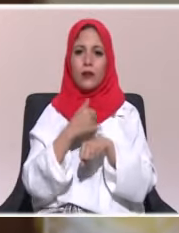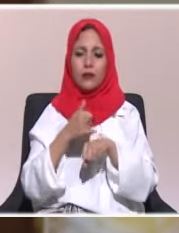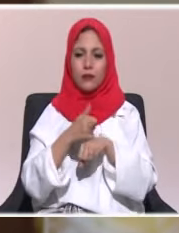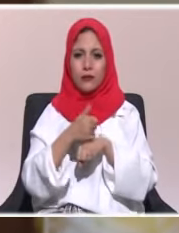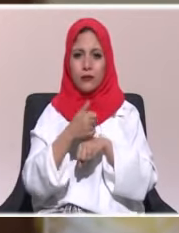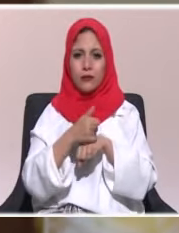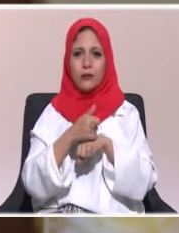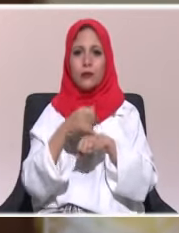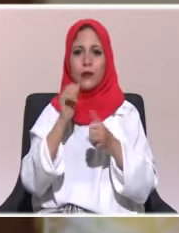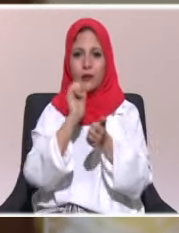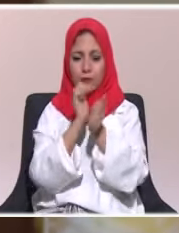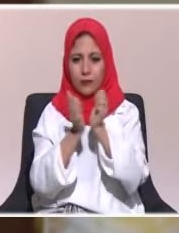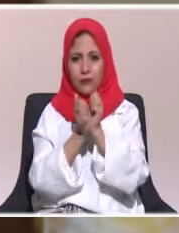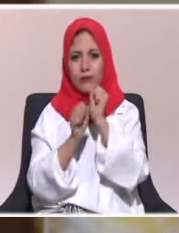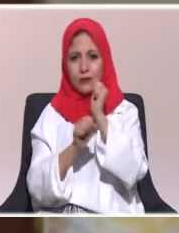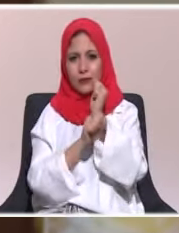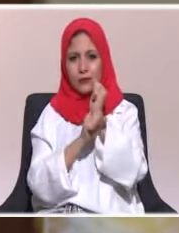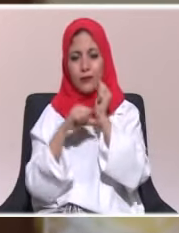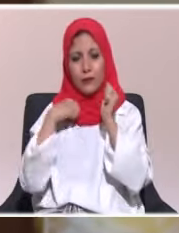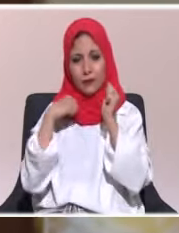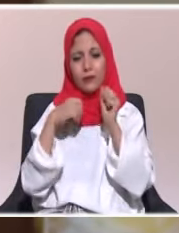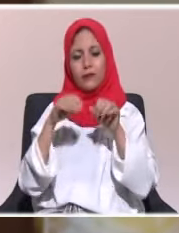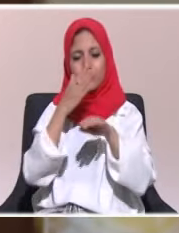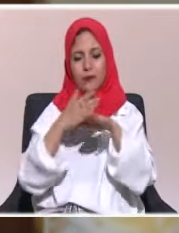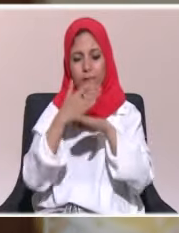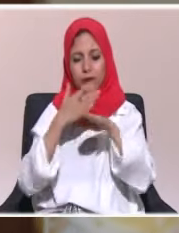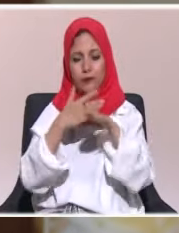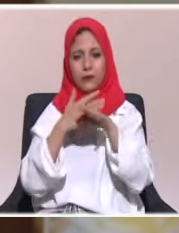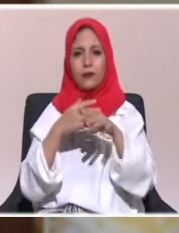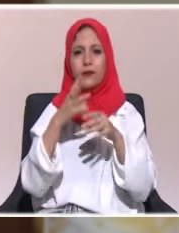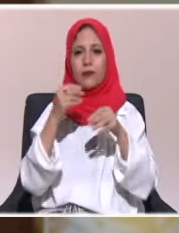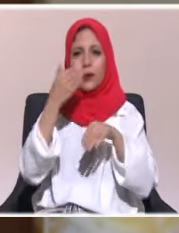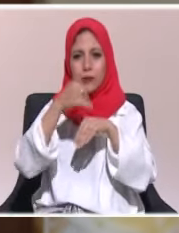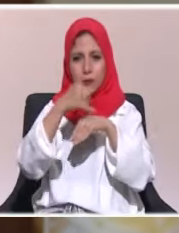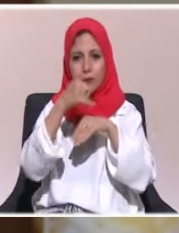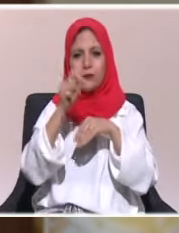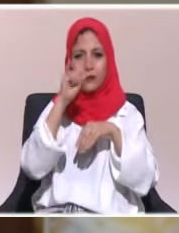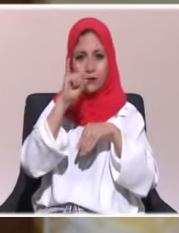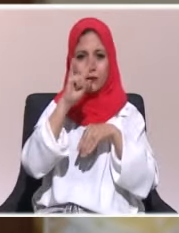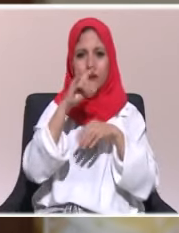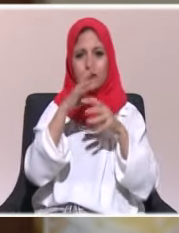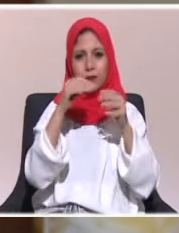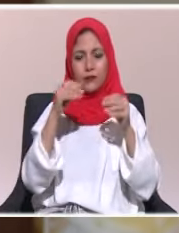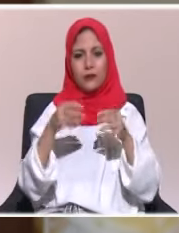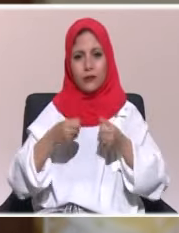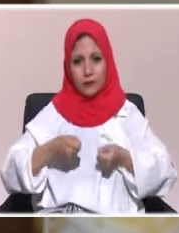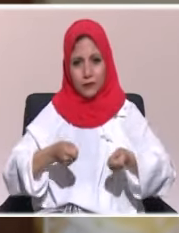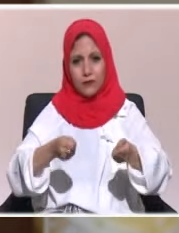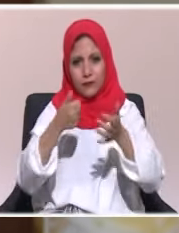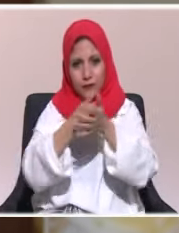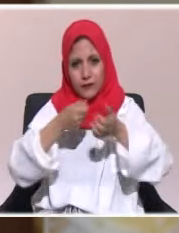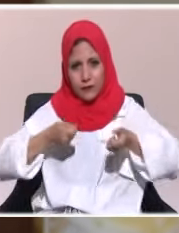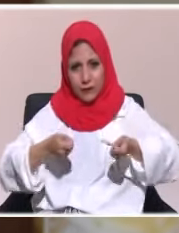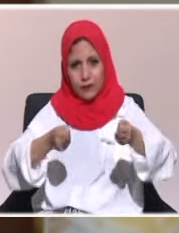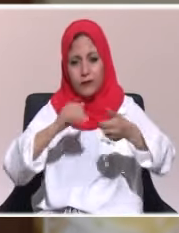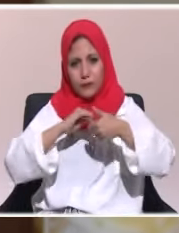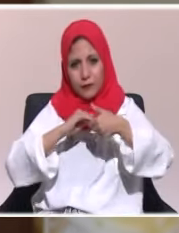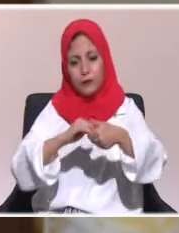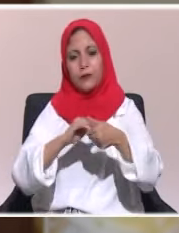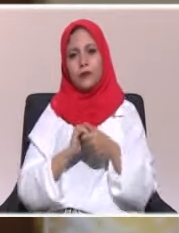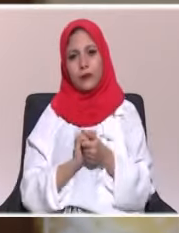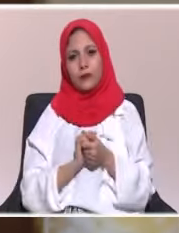في فتحة الشرج وانقطاع في مجرى البول، عمل أكثر من 10 عمليات وبقى قاعد على كرسي متحرك ولسه محتاج يعمل